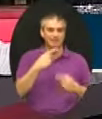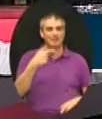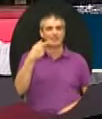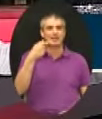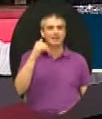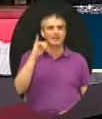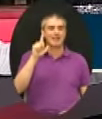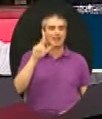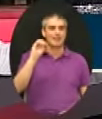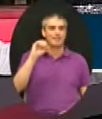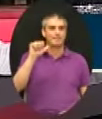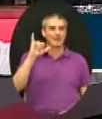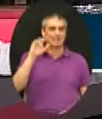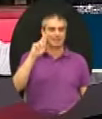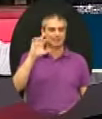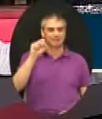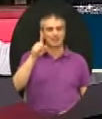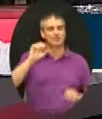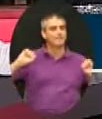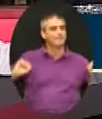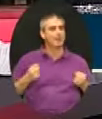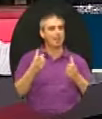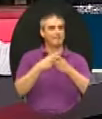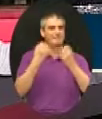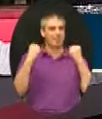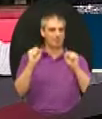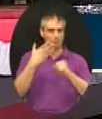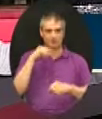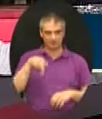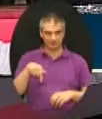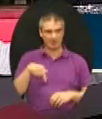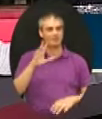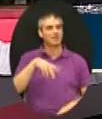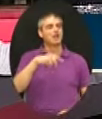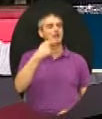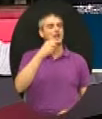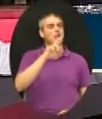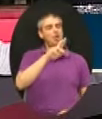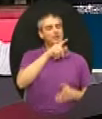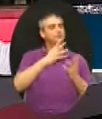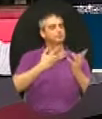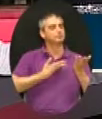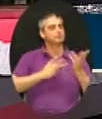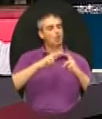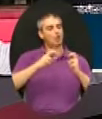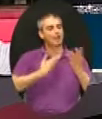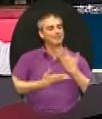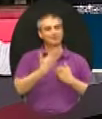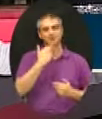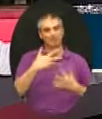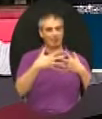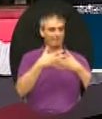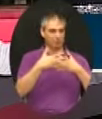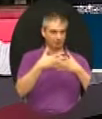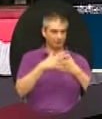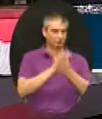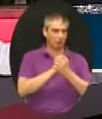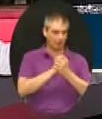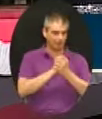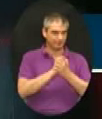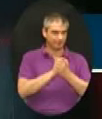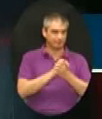גייל מיירס, שלום לך, את פעילה במפלגה הדמוקרטית ישראל, דן רותם, חוקר התהליך המדיני ויחסי ישראל לארצות הברית, שלום גם